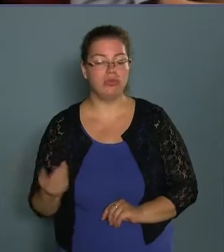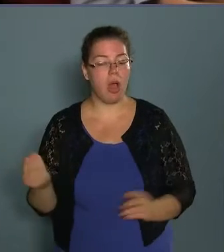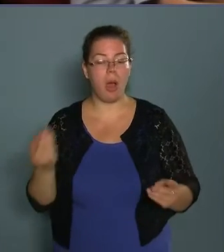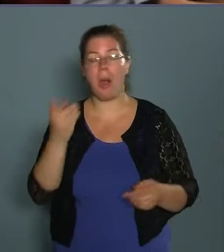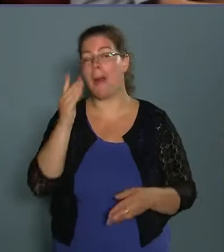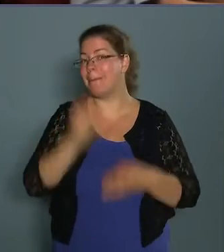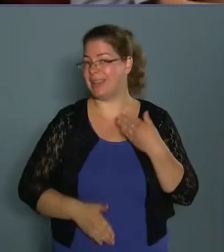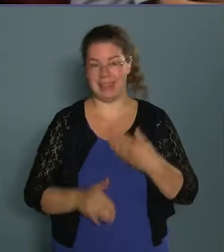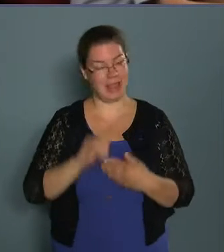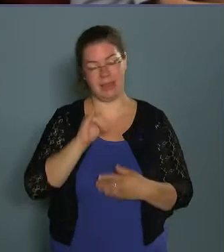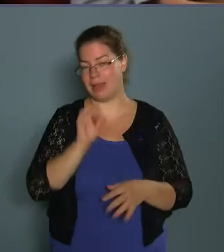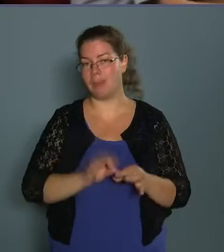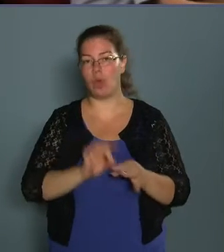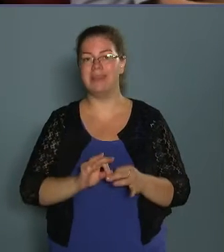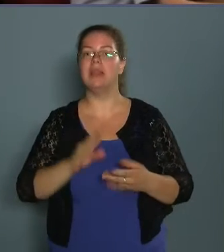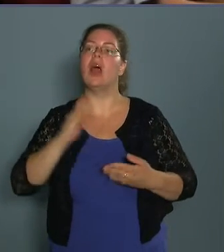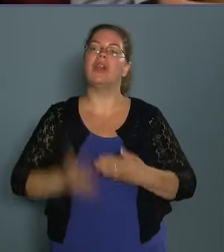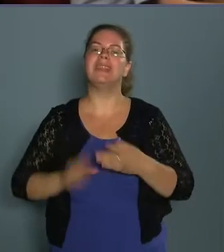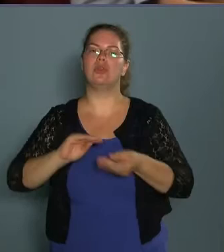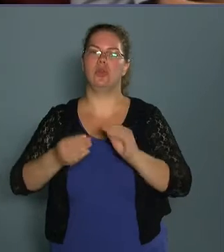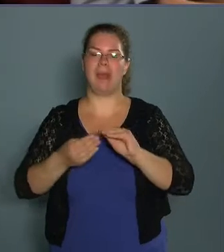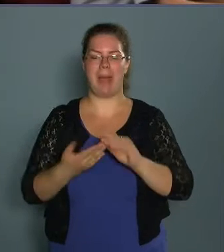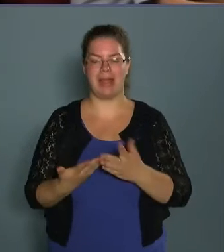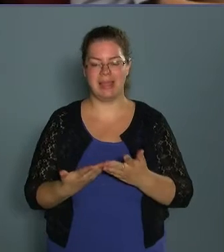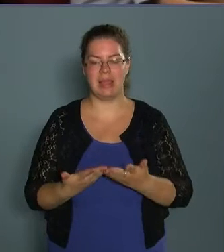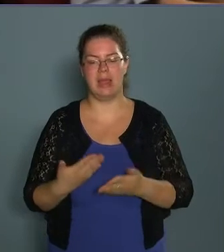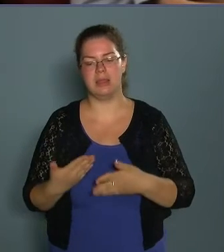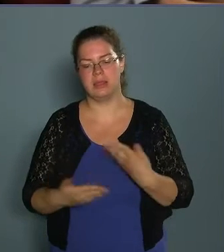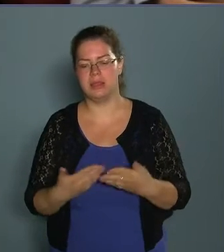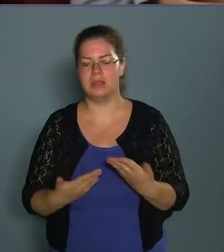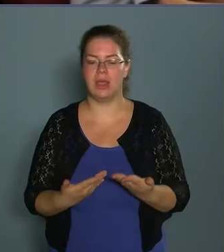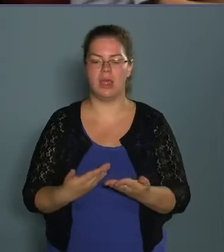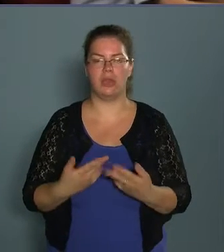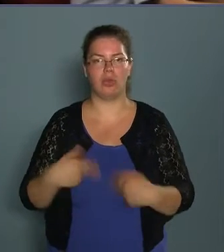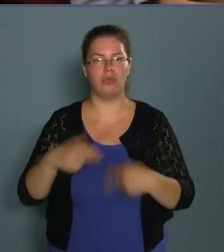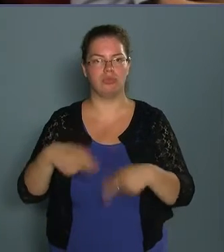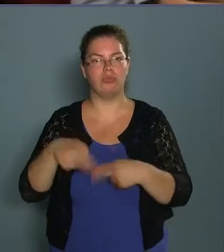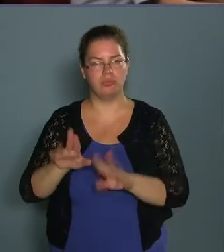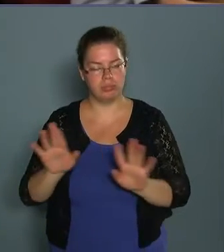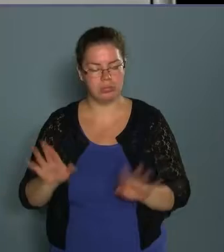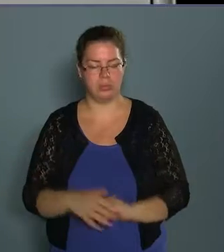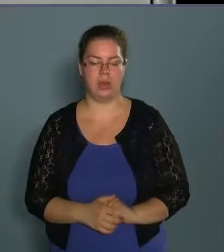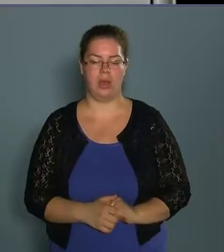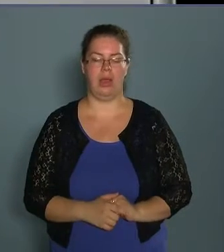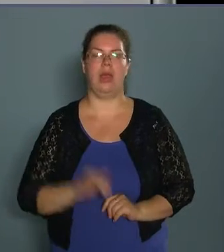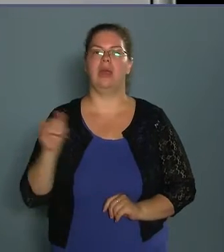Ameddig ez nem történik meg, az üzemeltetés természetesen az tovább folyik, tehát reméljük, hogy